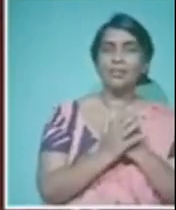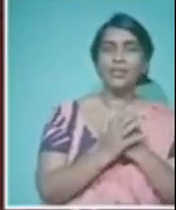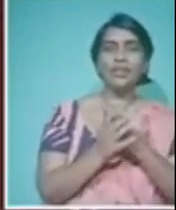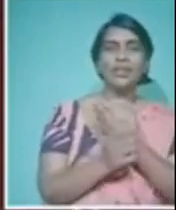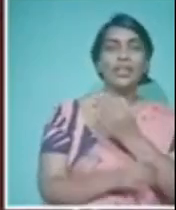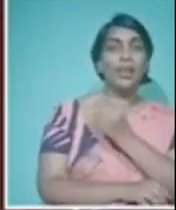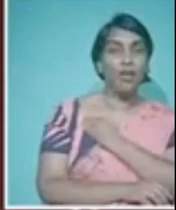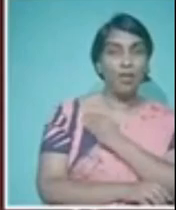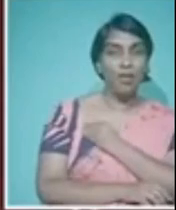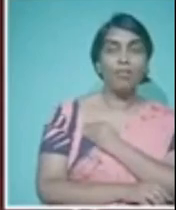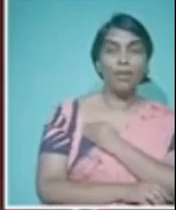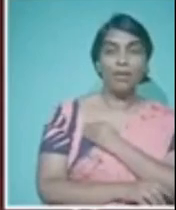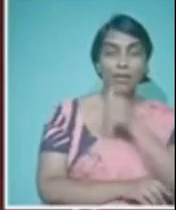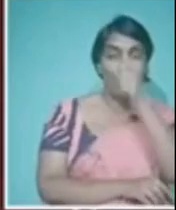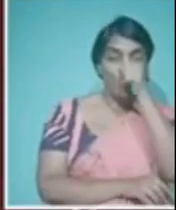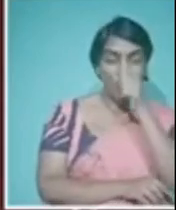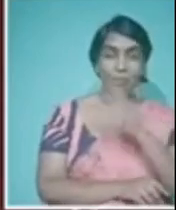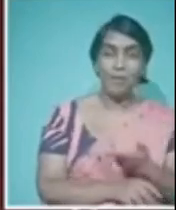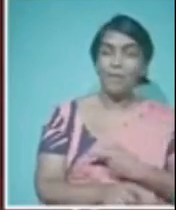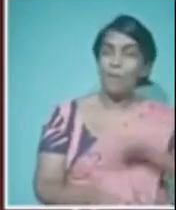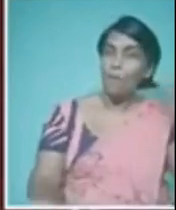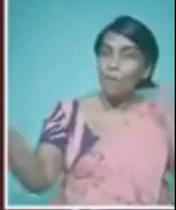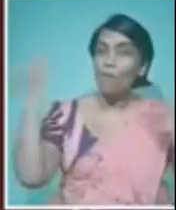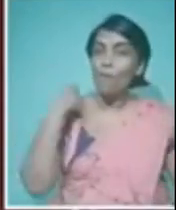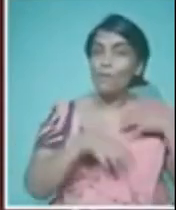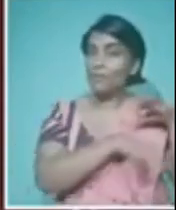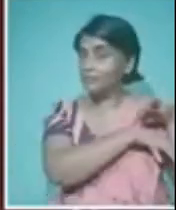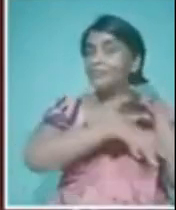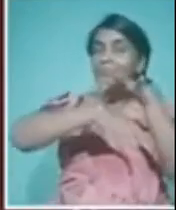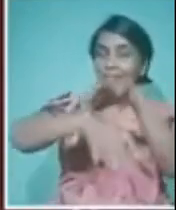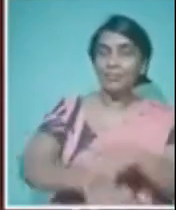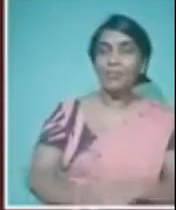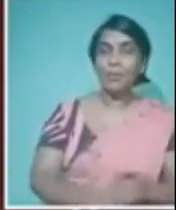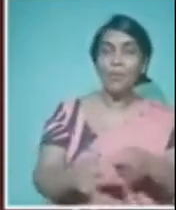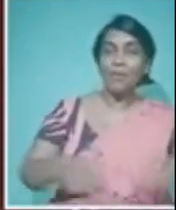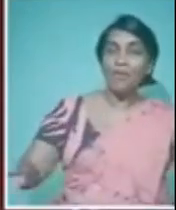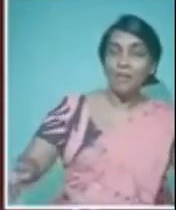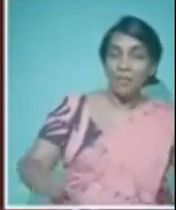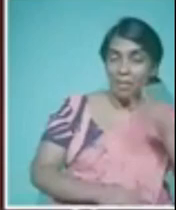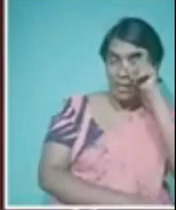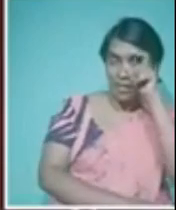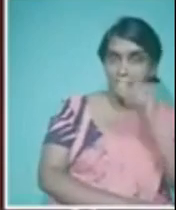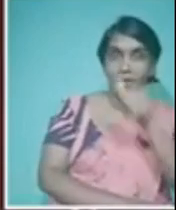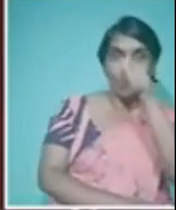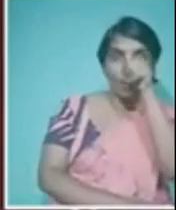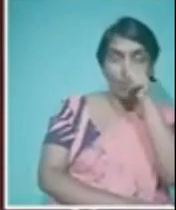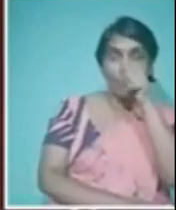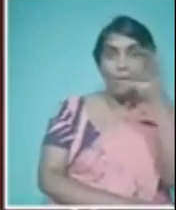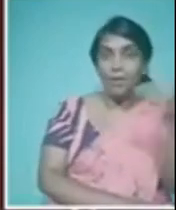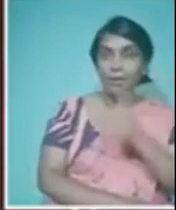සොර දෙටුවේ කස තැලුම් කකා දංගෙඩියට ගෙන යන ගමනේ වදක බෙරේ දැක සොරා ගන්න